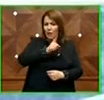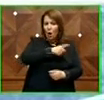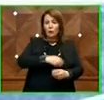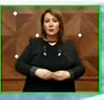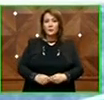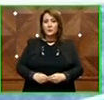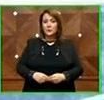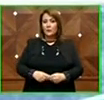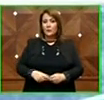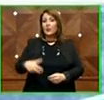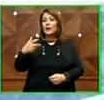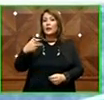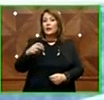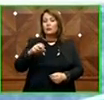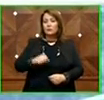عددهم